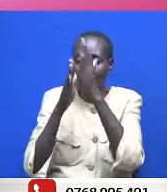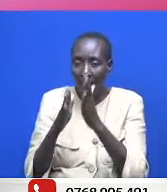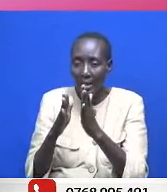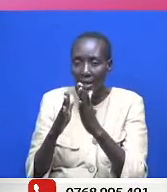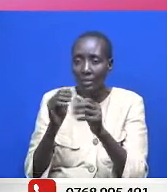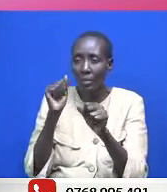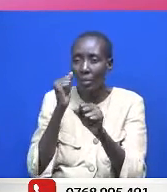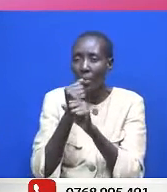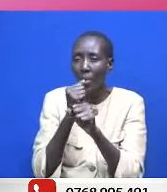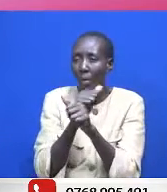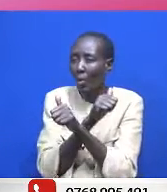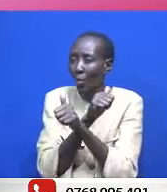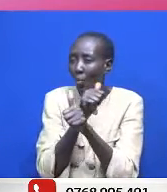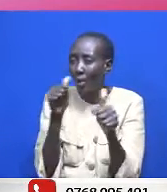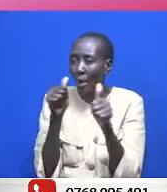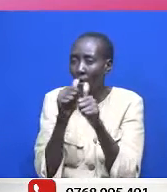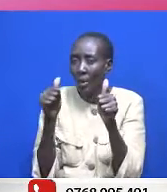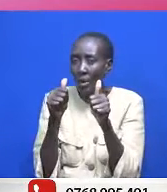nzuri sana. Walichukua